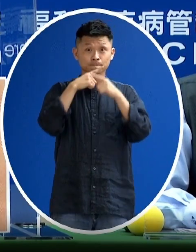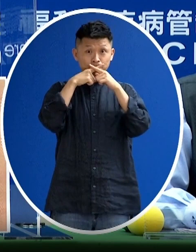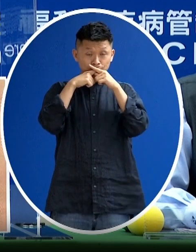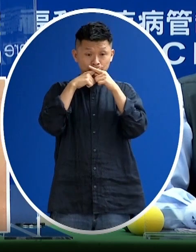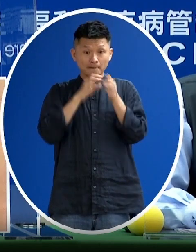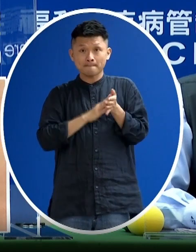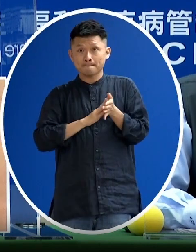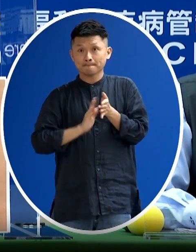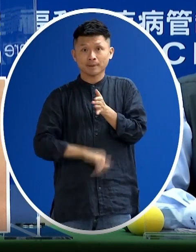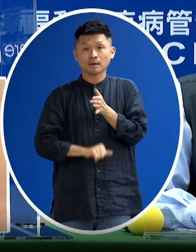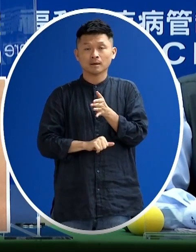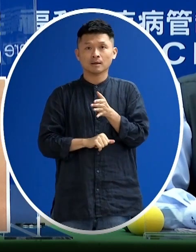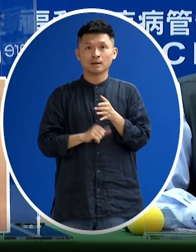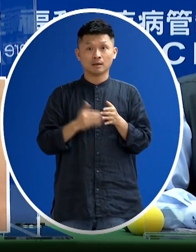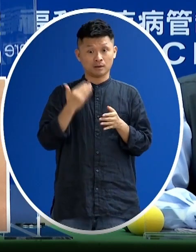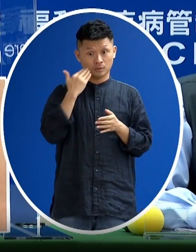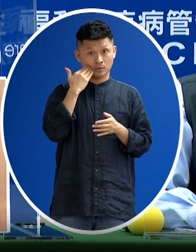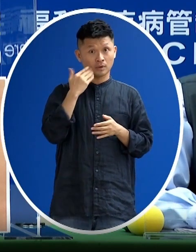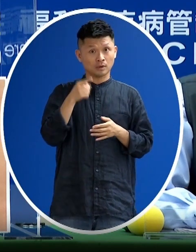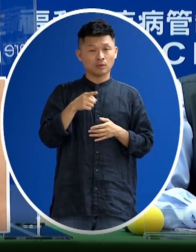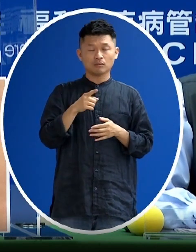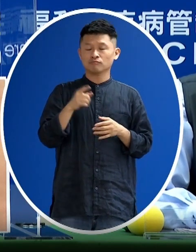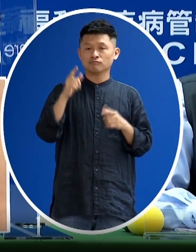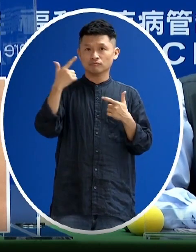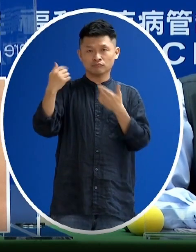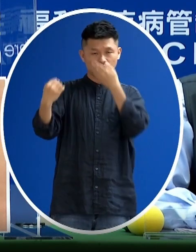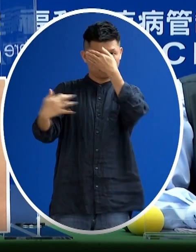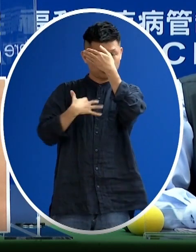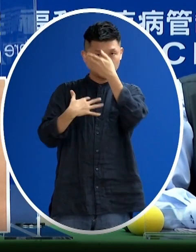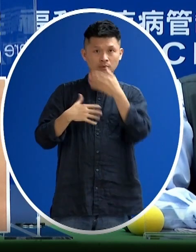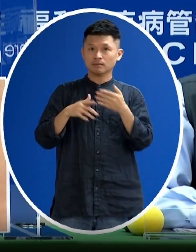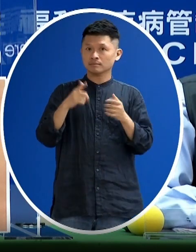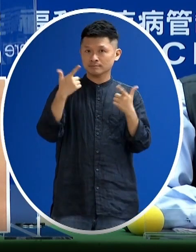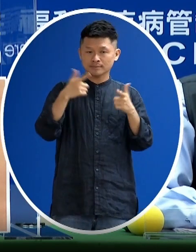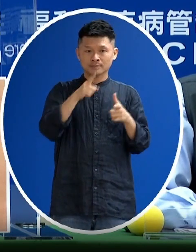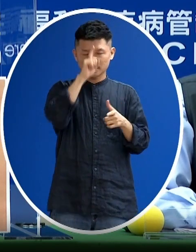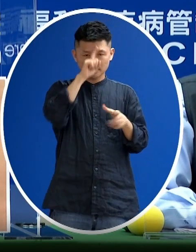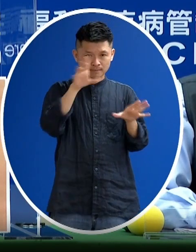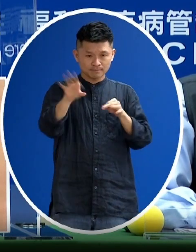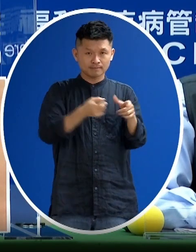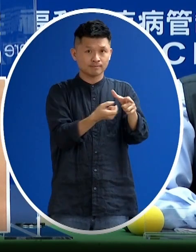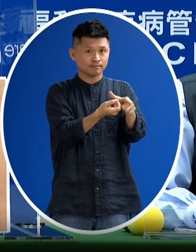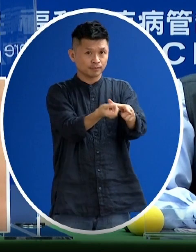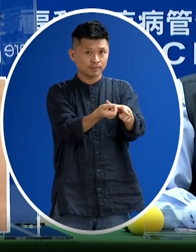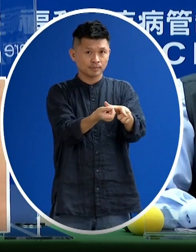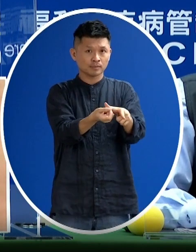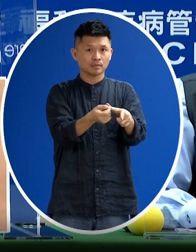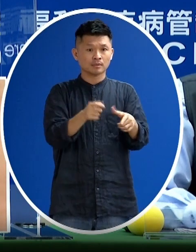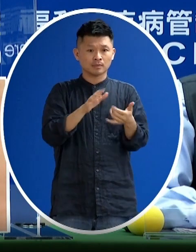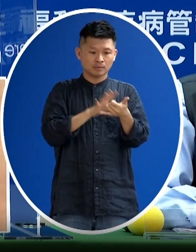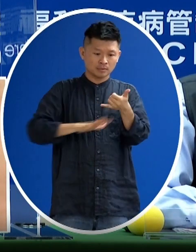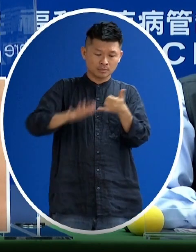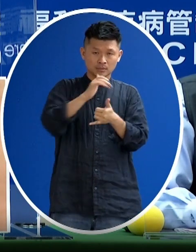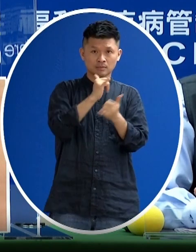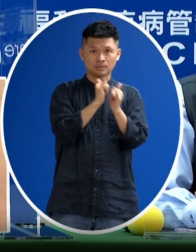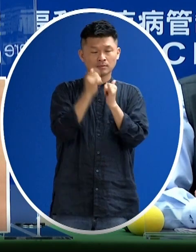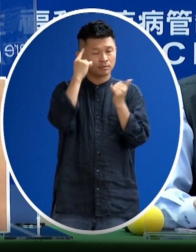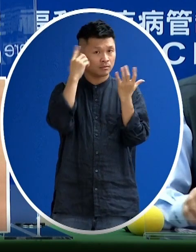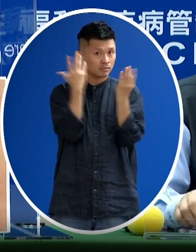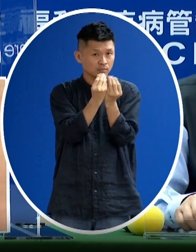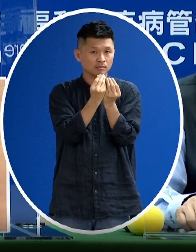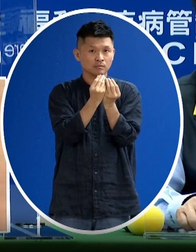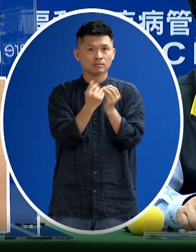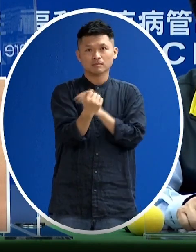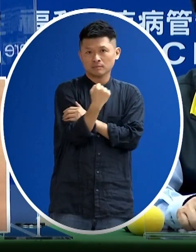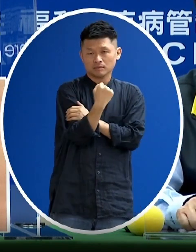样努力就希望能够让疫情透明化，建立全民的共识，大家一起努力。好，那说我们隐匿